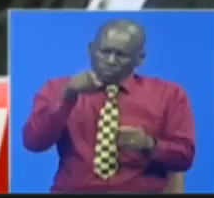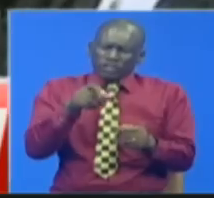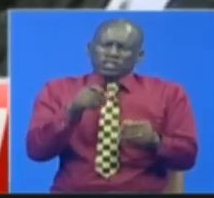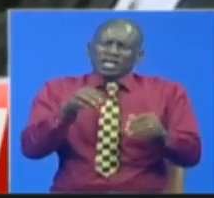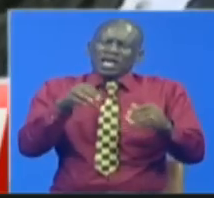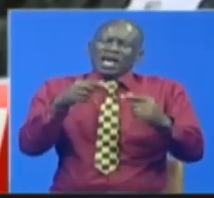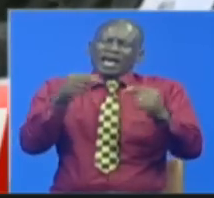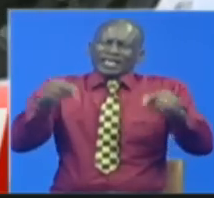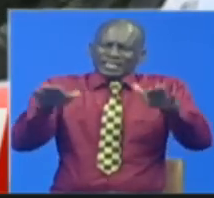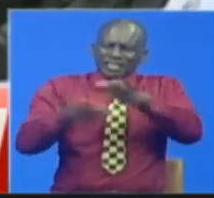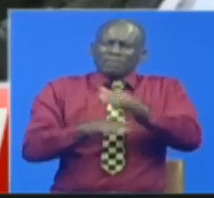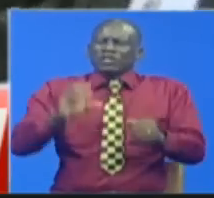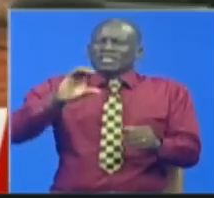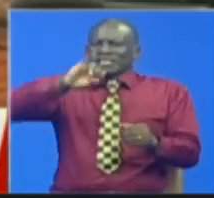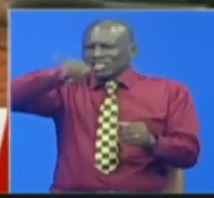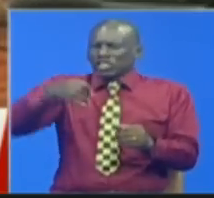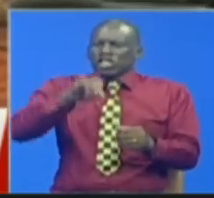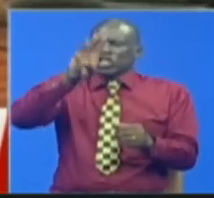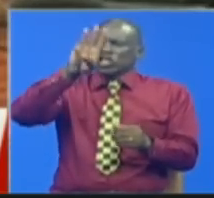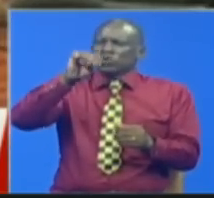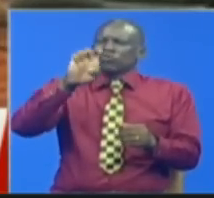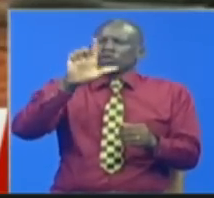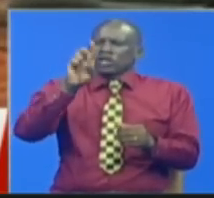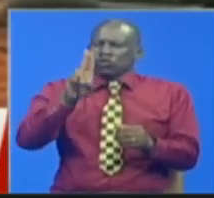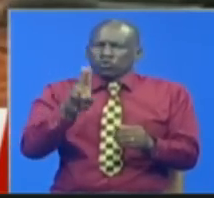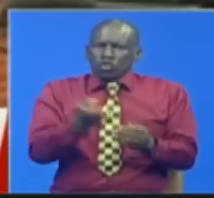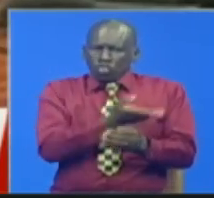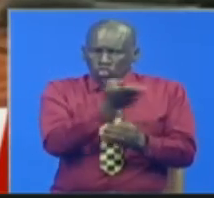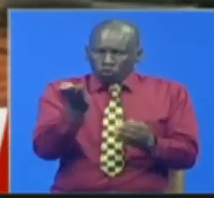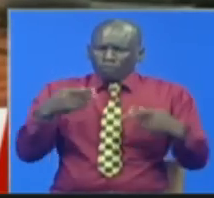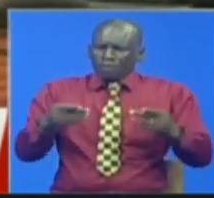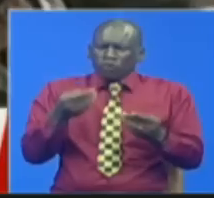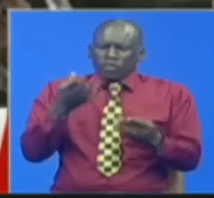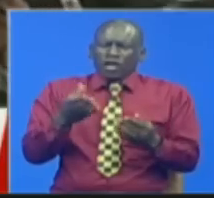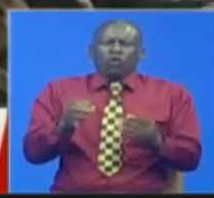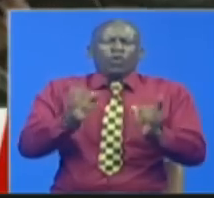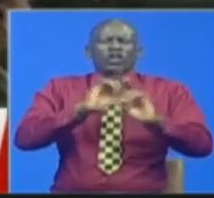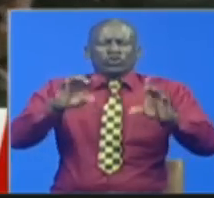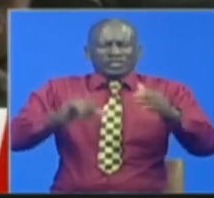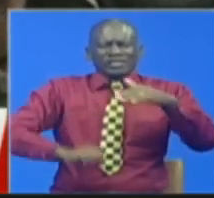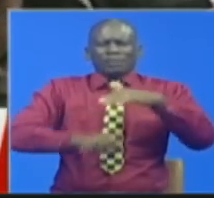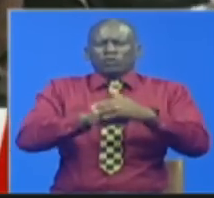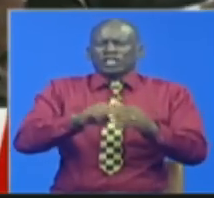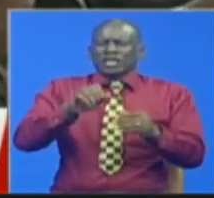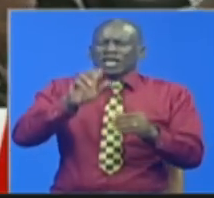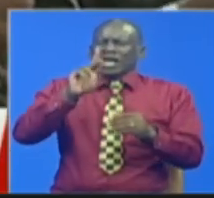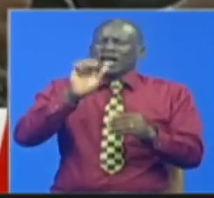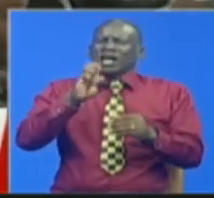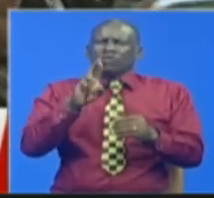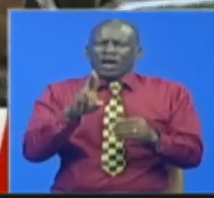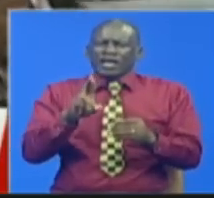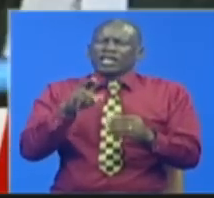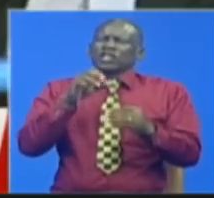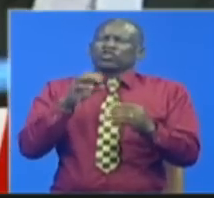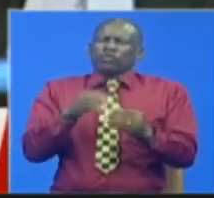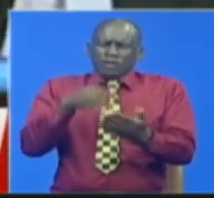ya naibu jaji mkuu Philomena Mwilu. Ingawa walioshtakiwa walipinga vikali kujumuishwa kwake kwani hakuwa na cheti cha kuhudumu